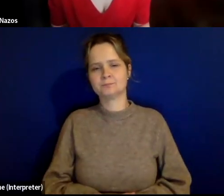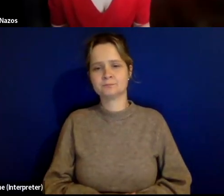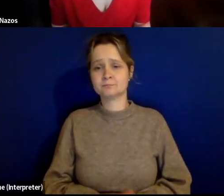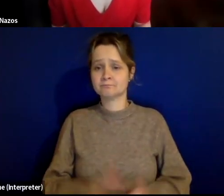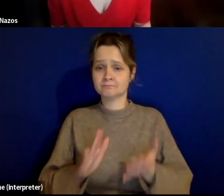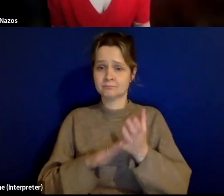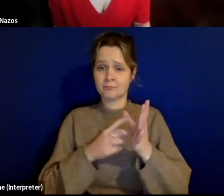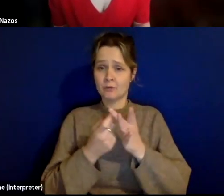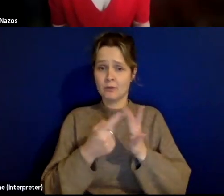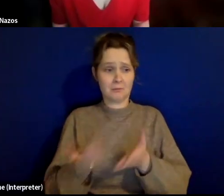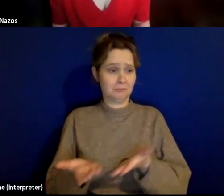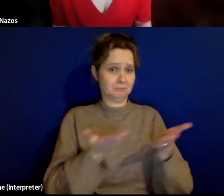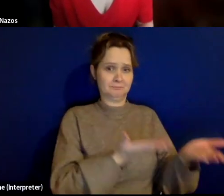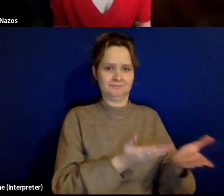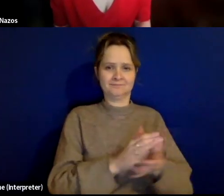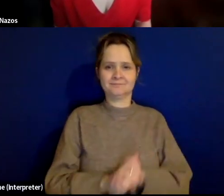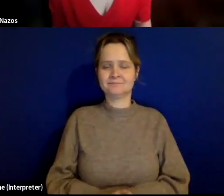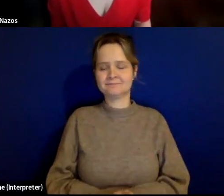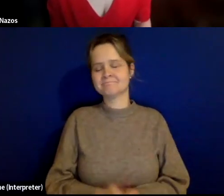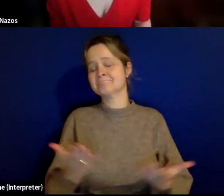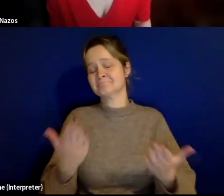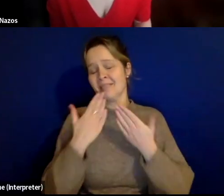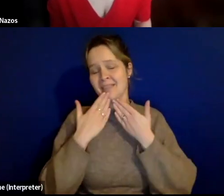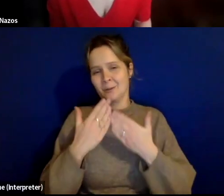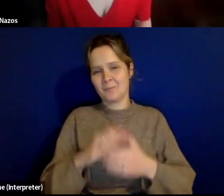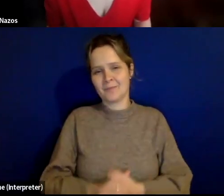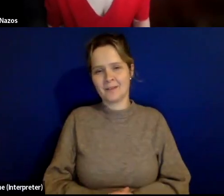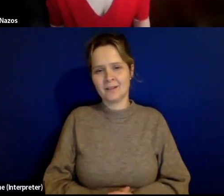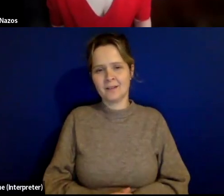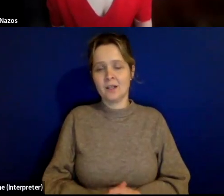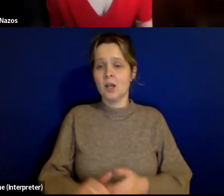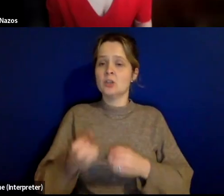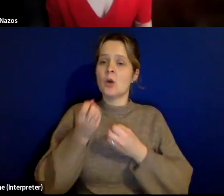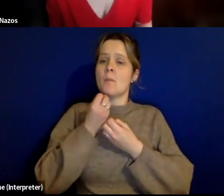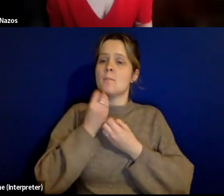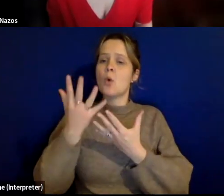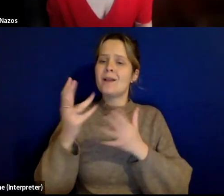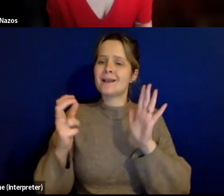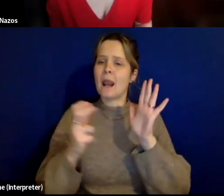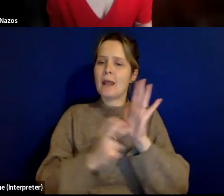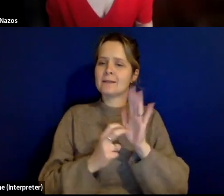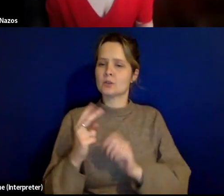Maria, the floor is yours. Yeah, thank you. Poetic license 2.